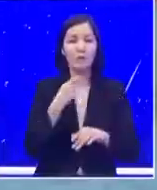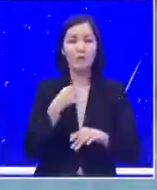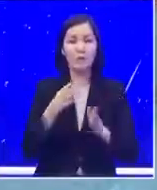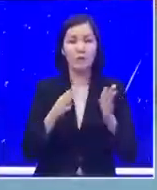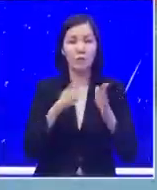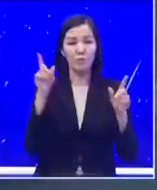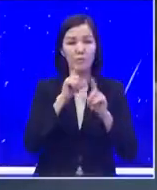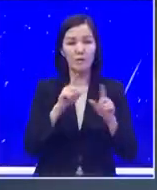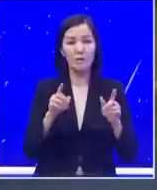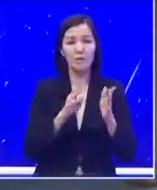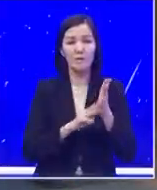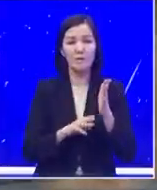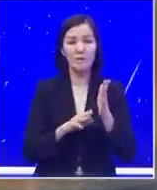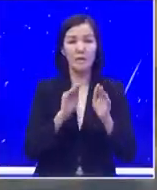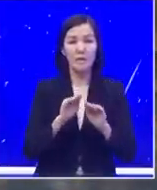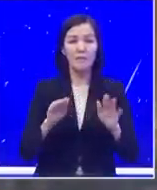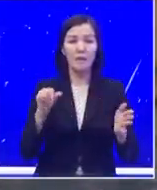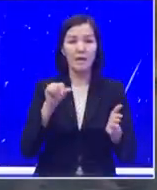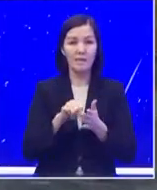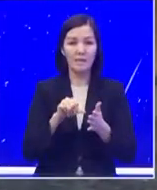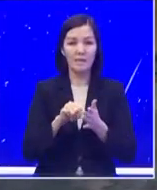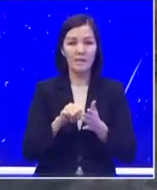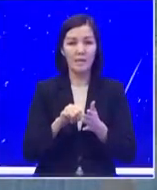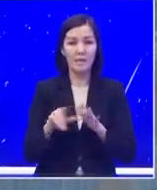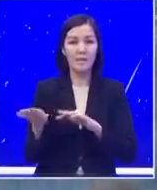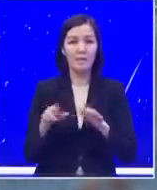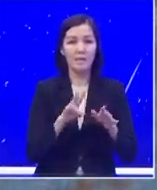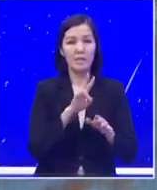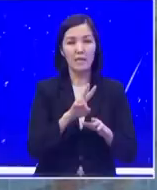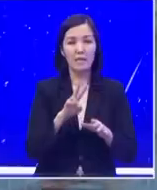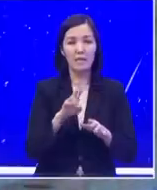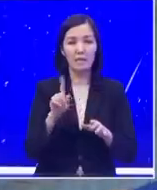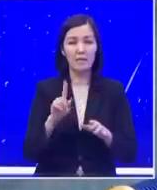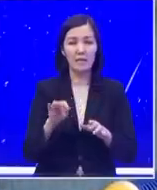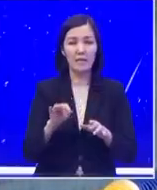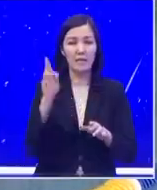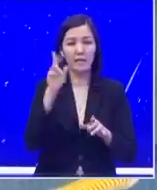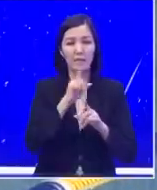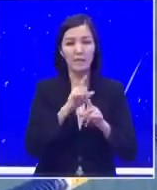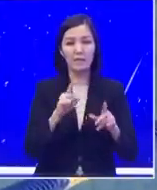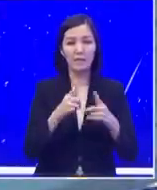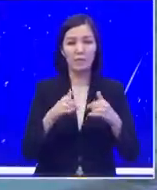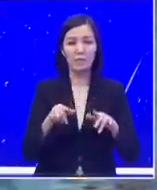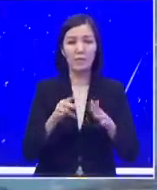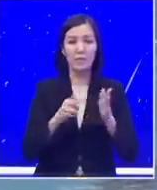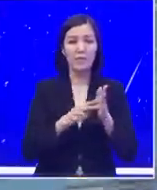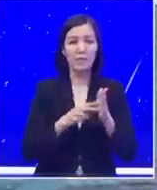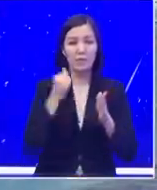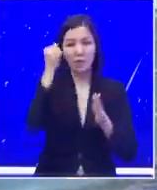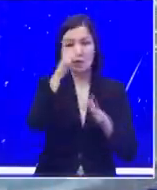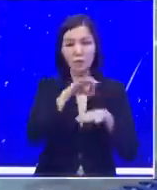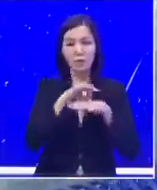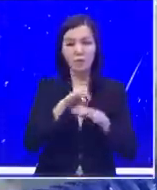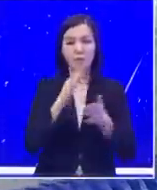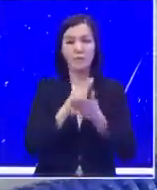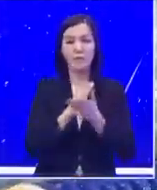9 мектептен 80-ге тарта оқушы қатысты. Бұл шара Назарбаев зияткерлік мектебінің ұйытқы болуымен 7-ші жыл қатарынан